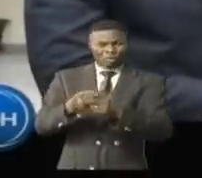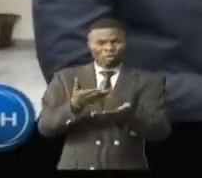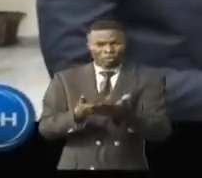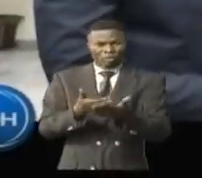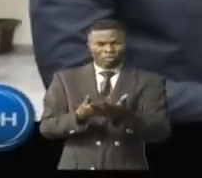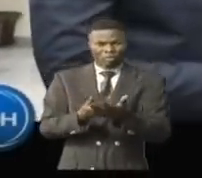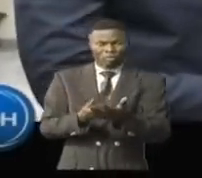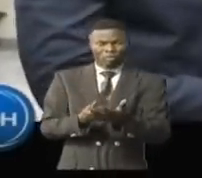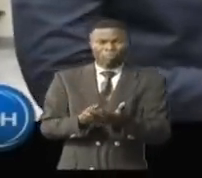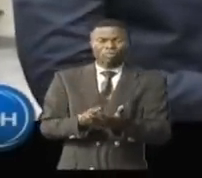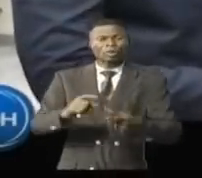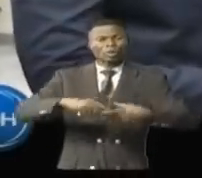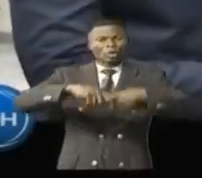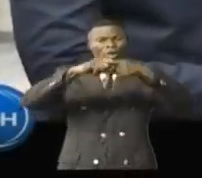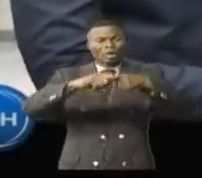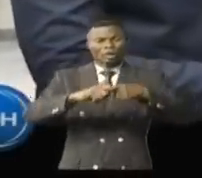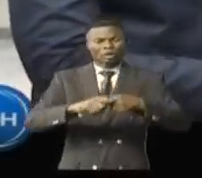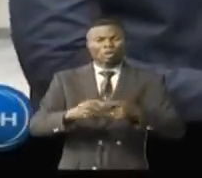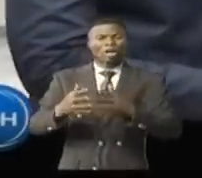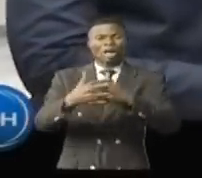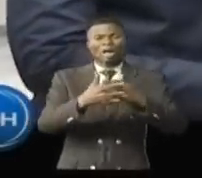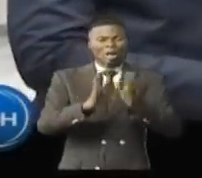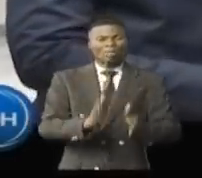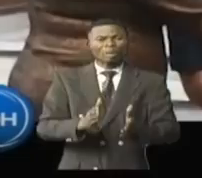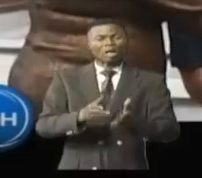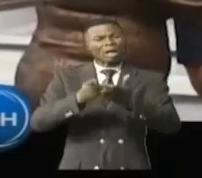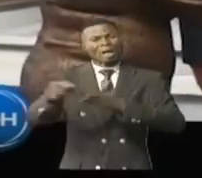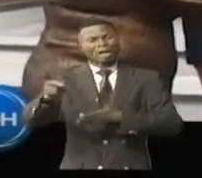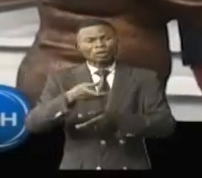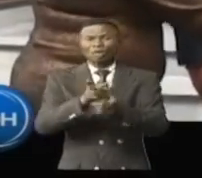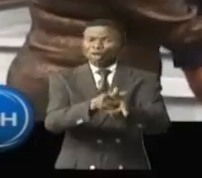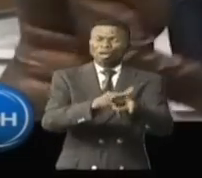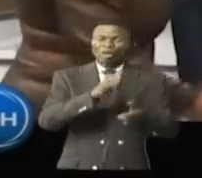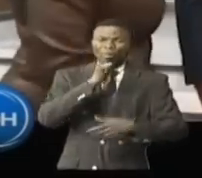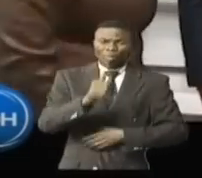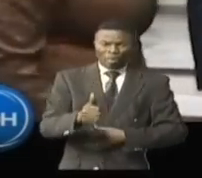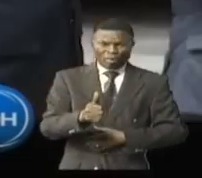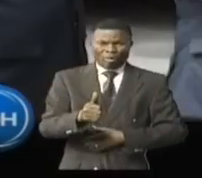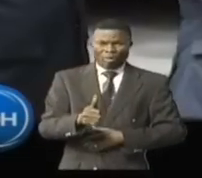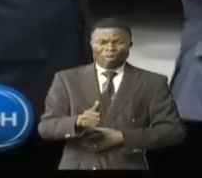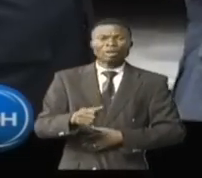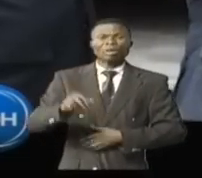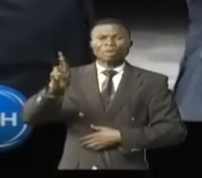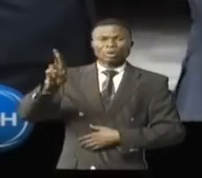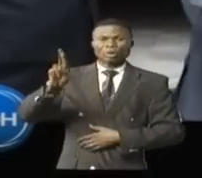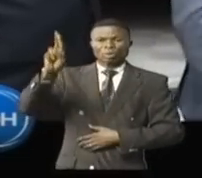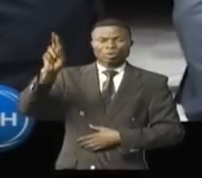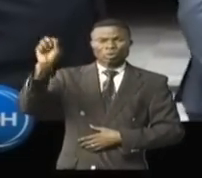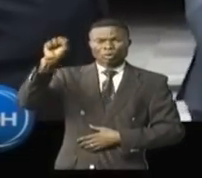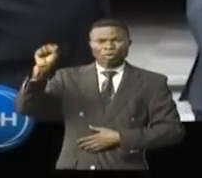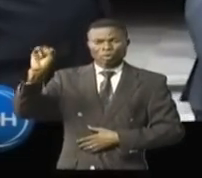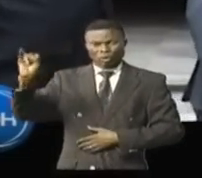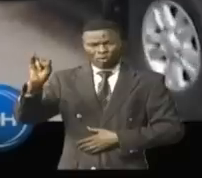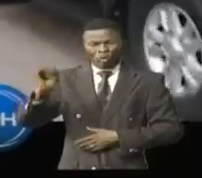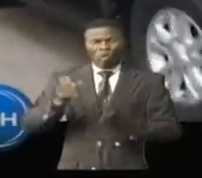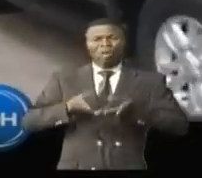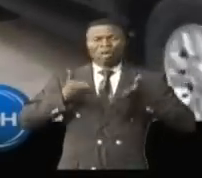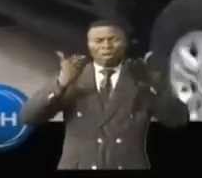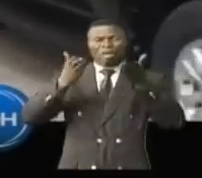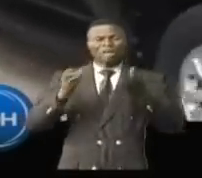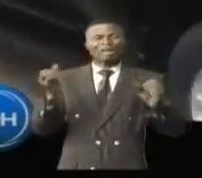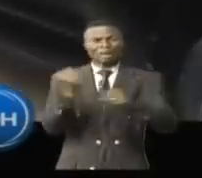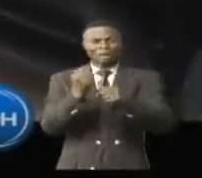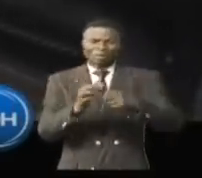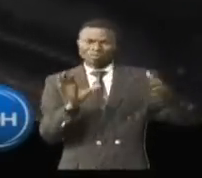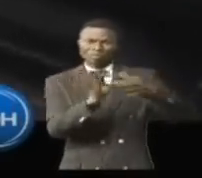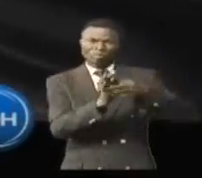dépit de l'embargo du Conseil de sécurité de l'ONU sur les armes et des sanctions irrelatives, la Russie envisage de perspectives de coopération